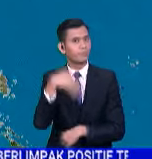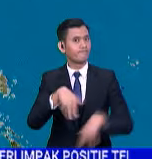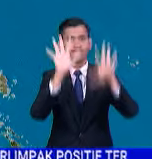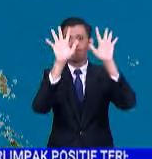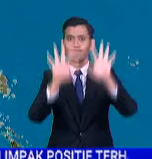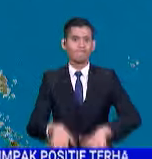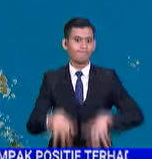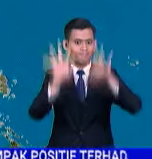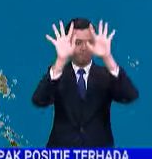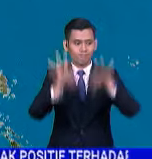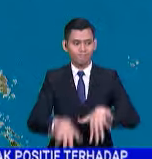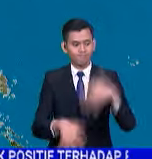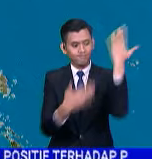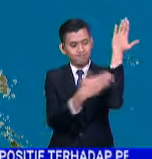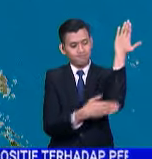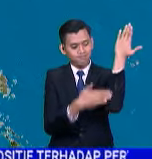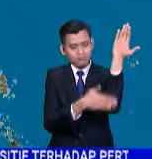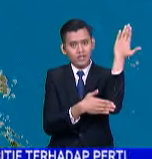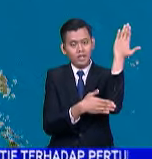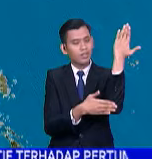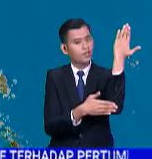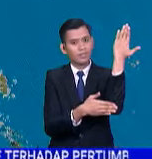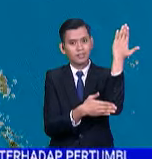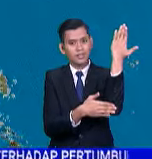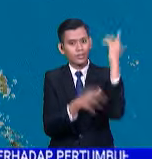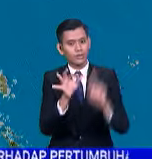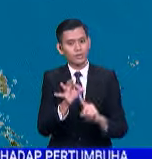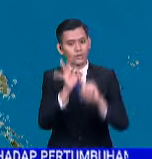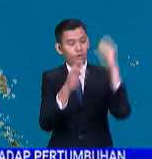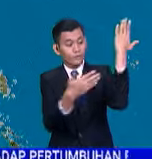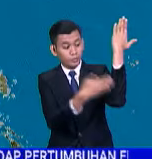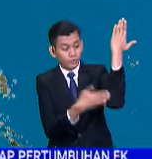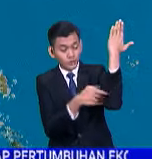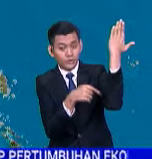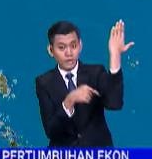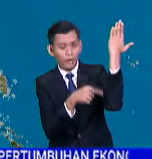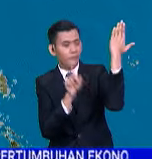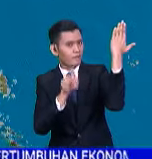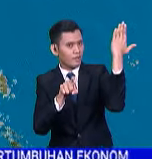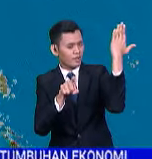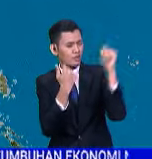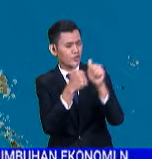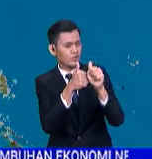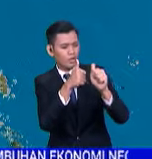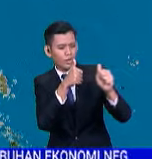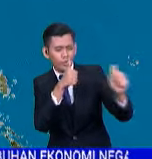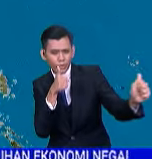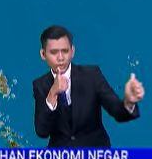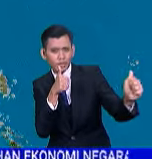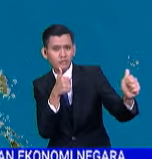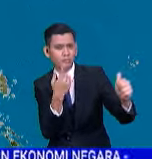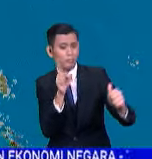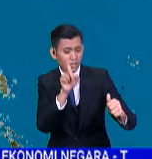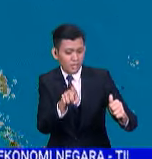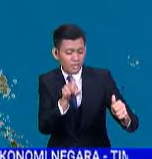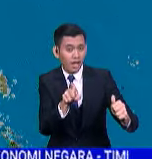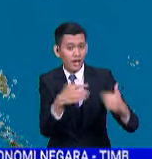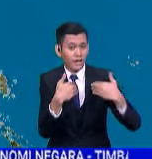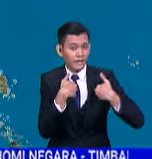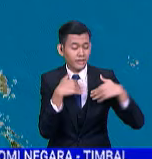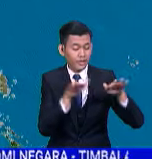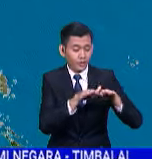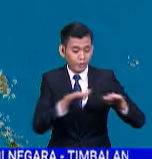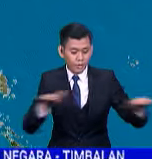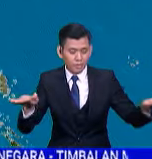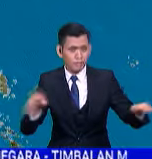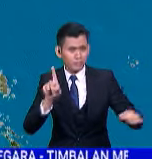di kawasan tersebut. Dinasihatkan orang khususnya di kawasan ini agar berada jauh di kawasan tanah rendah dan kekal berada